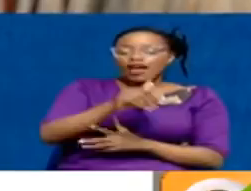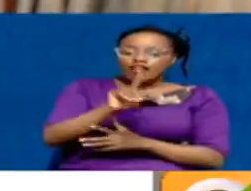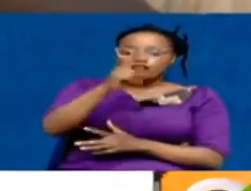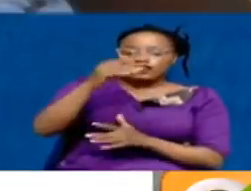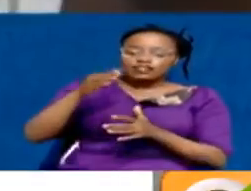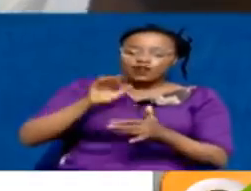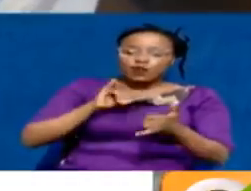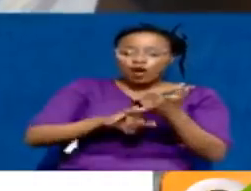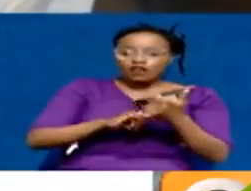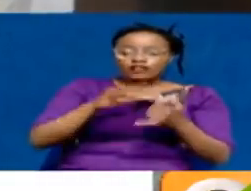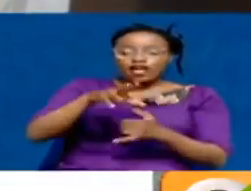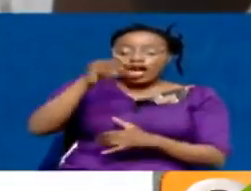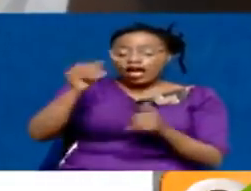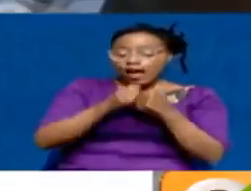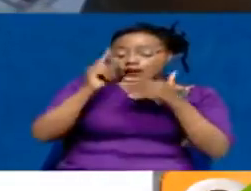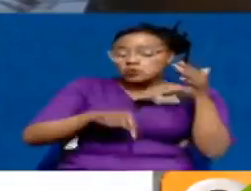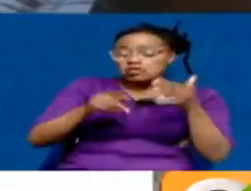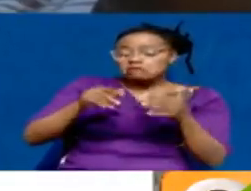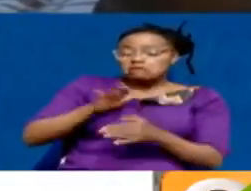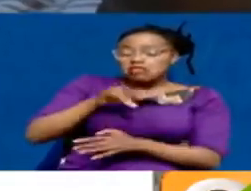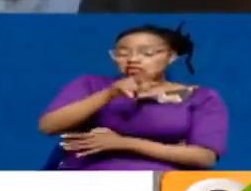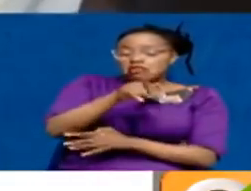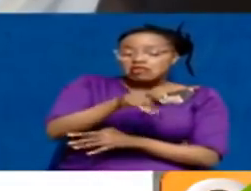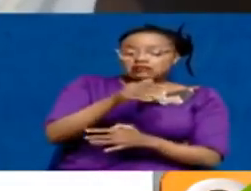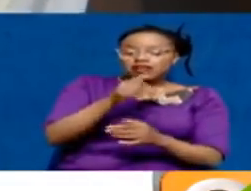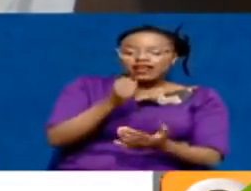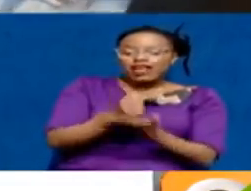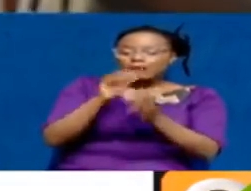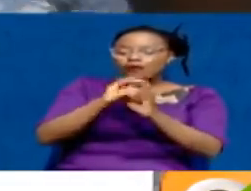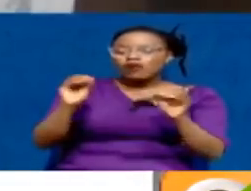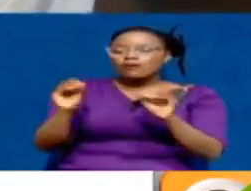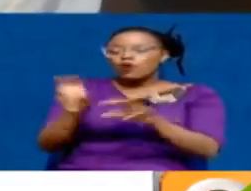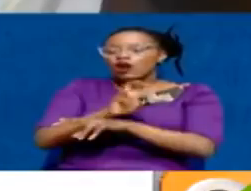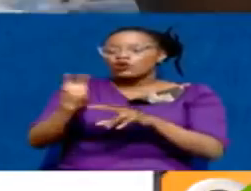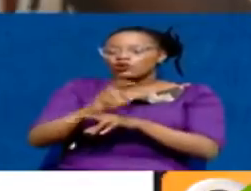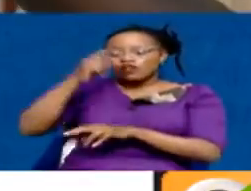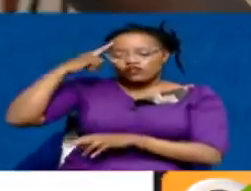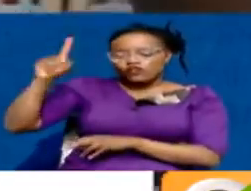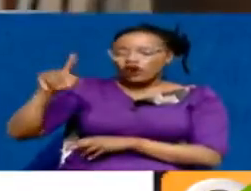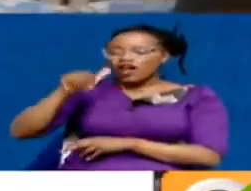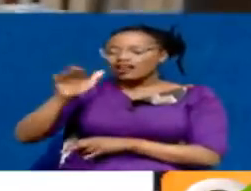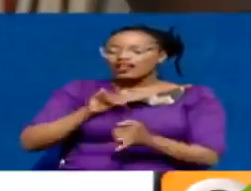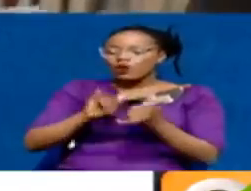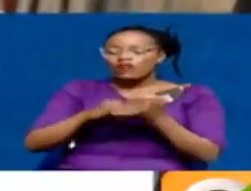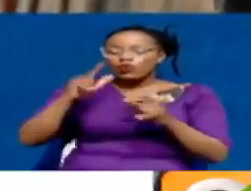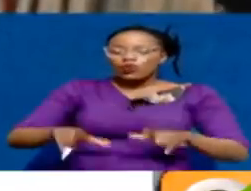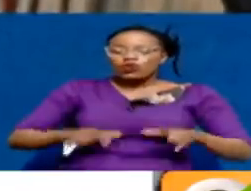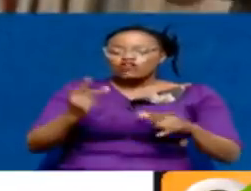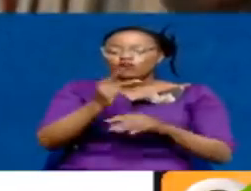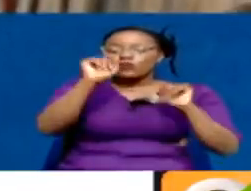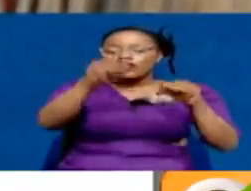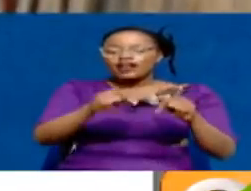mkubwa sasa. Ikawa yule mama anakaa bure, hana mtu akumsaidia kazi. Ikawa mimi nilikuwa natafutia mama apate mke ambaye atakana yeye wapi?